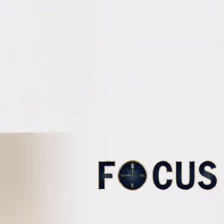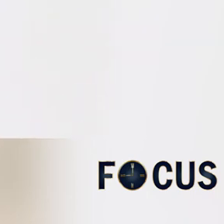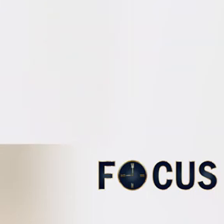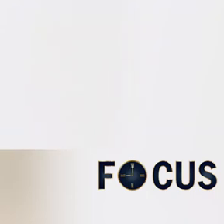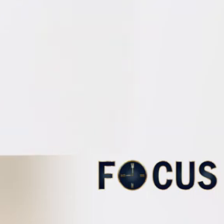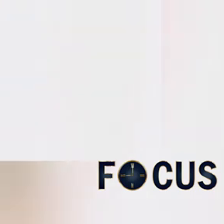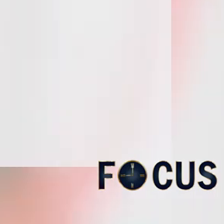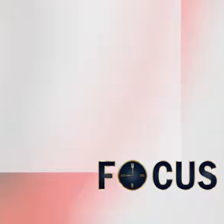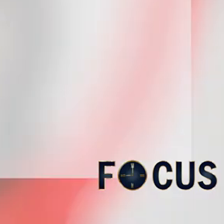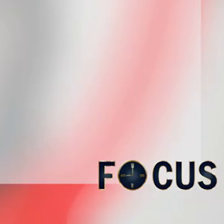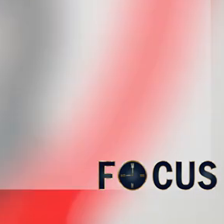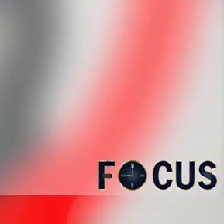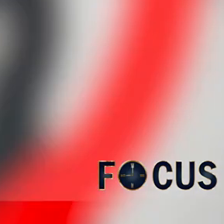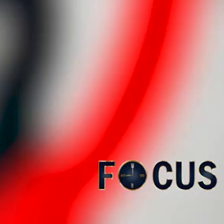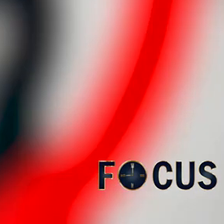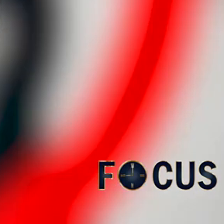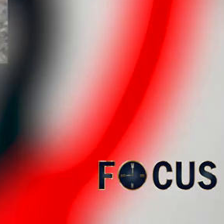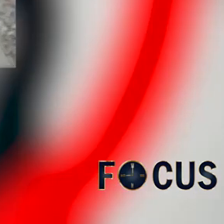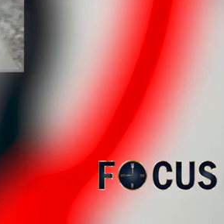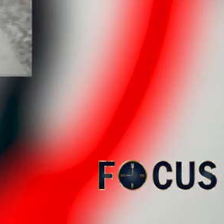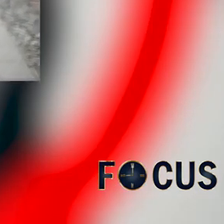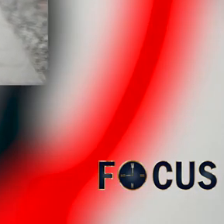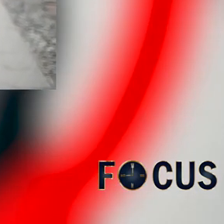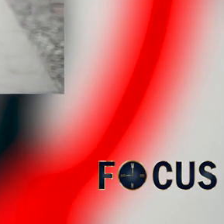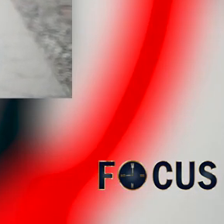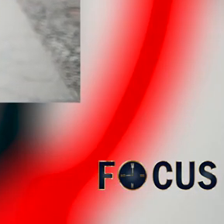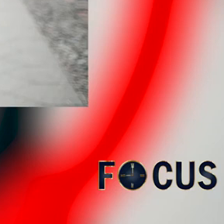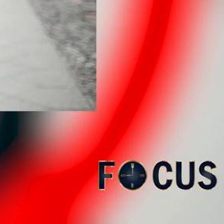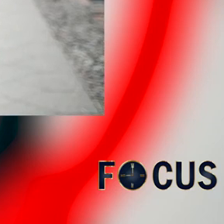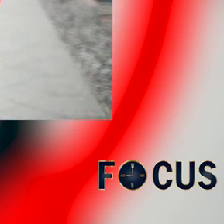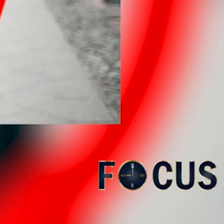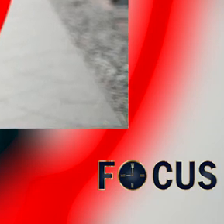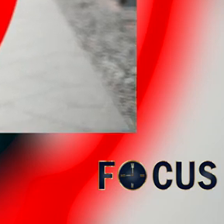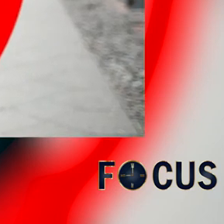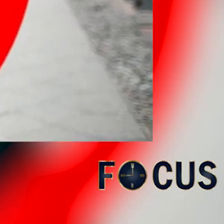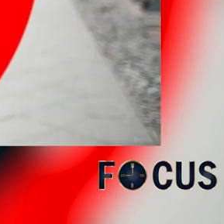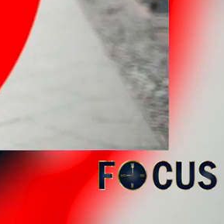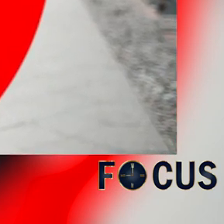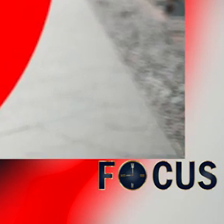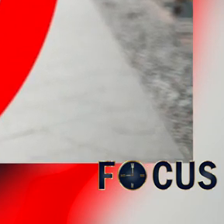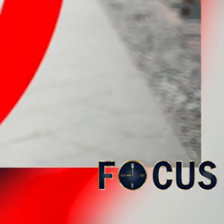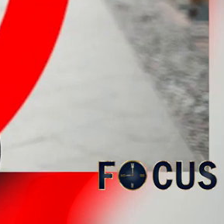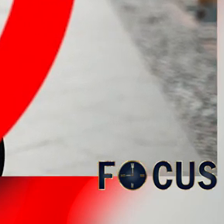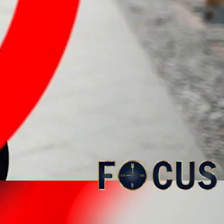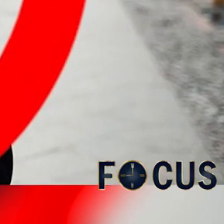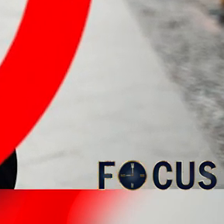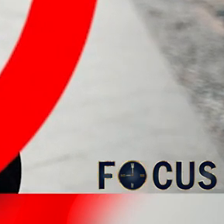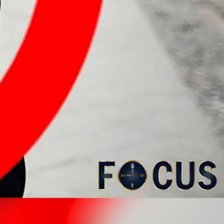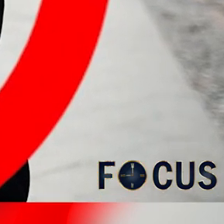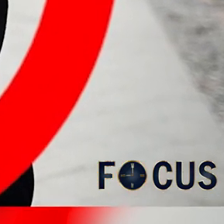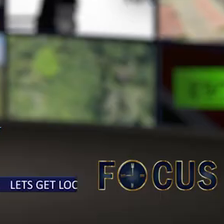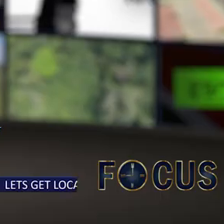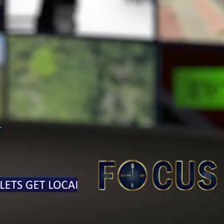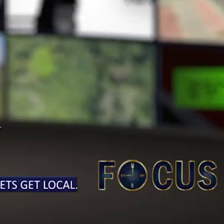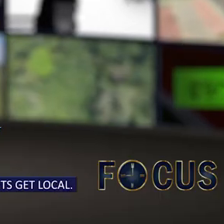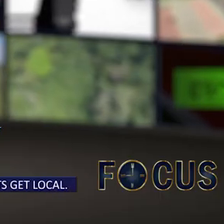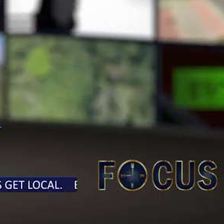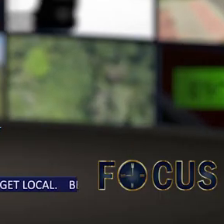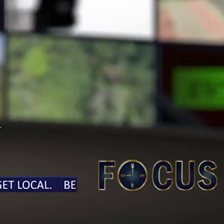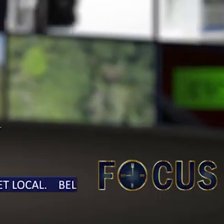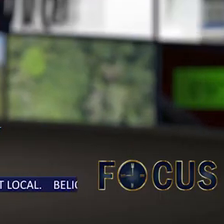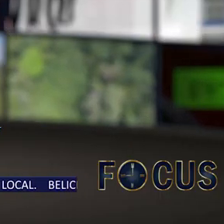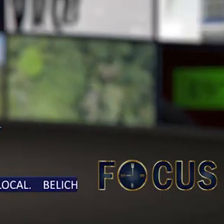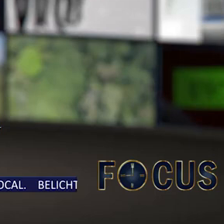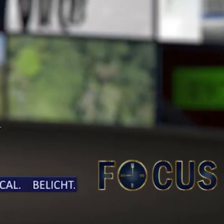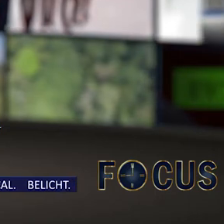controle en verantwoordelijkheid van de regering zijn de drie ingrediënten die nodig zijn. Deze gedeelde verantwoordelijkheid, de groeiende